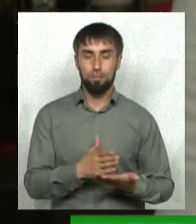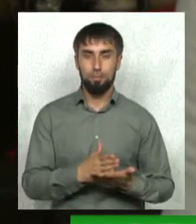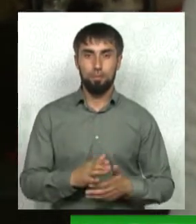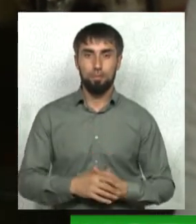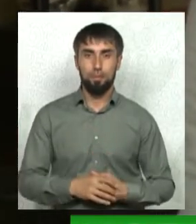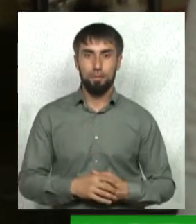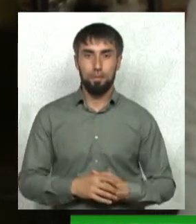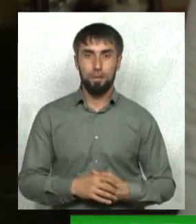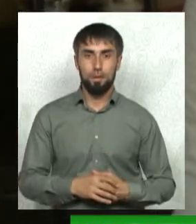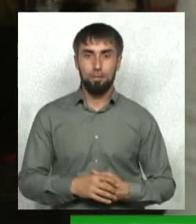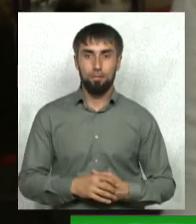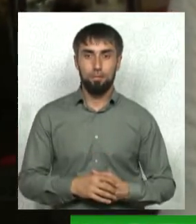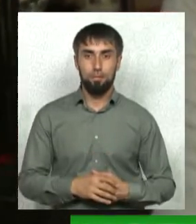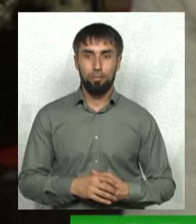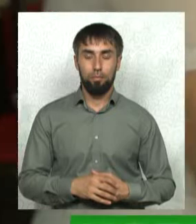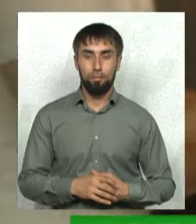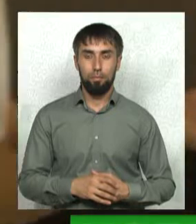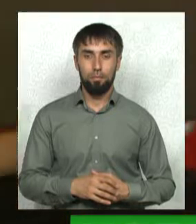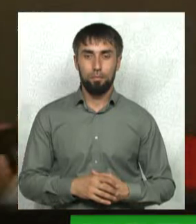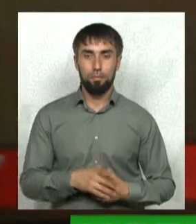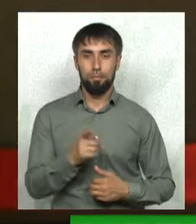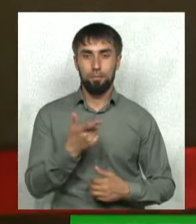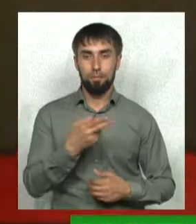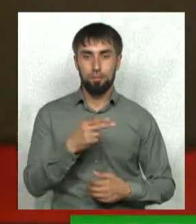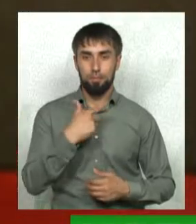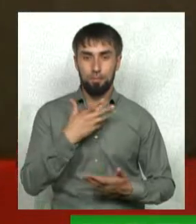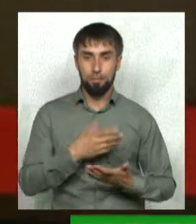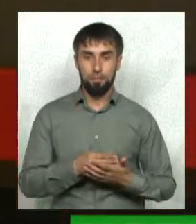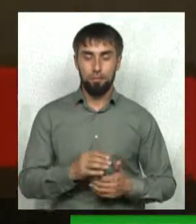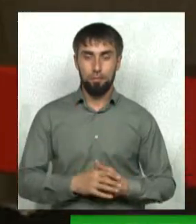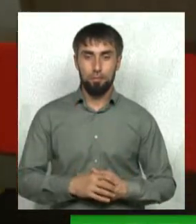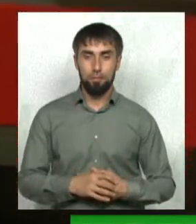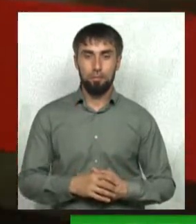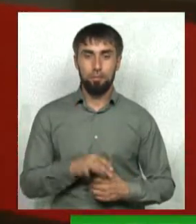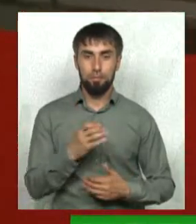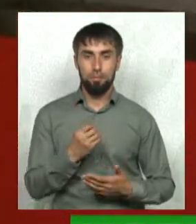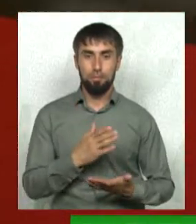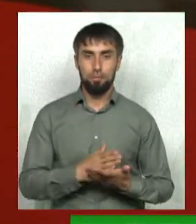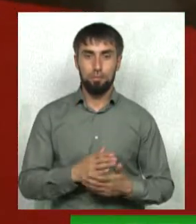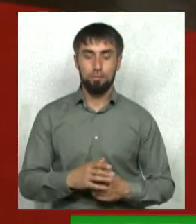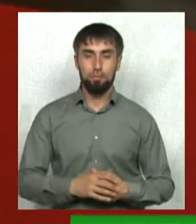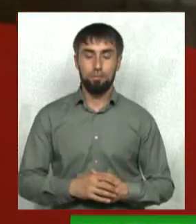пожалуйста. Вон, смотрите, это для себя лично. Вот еще.